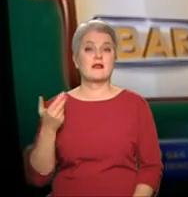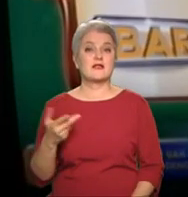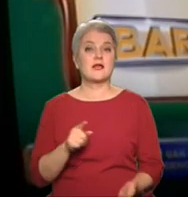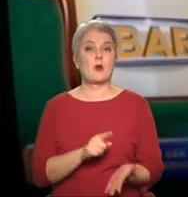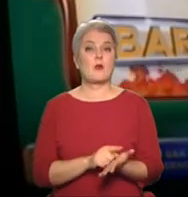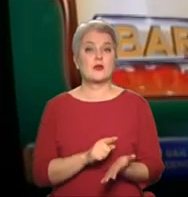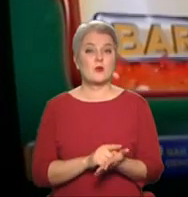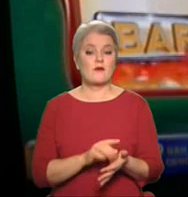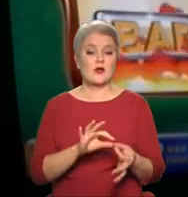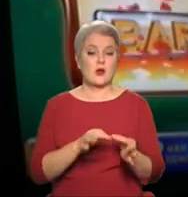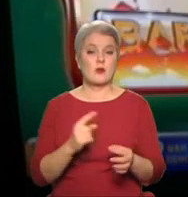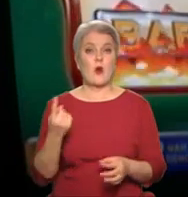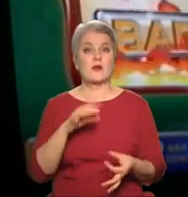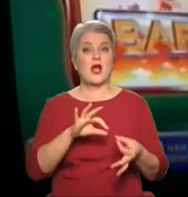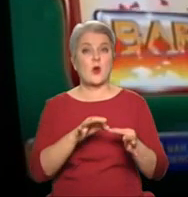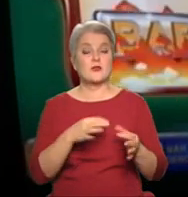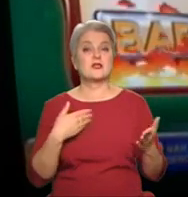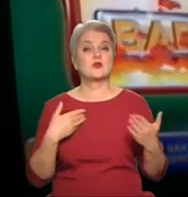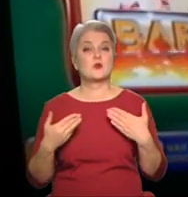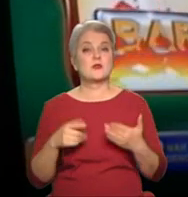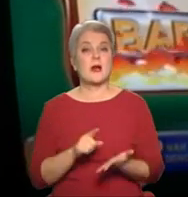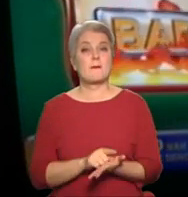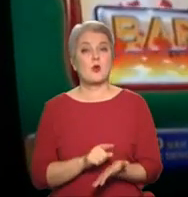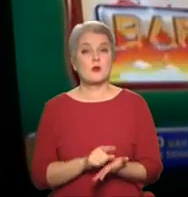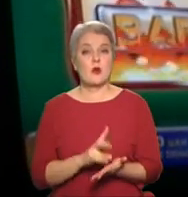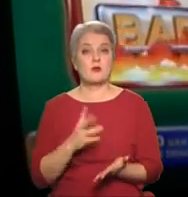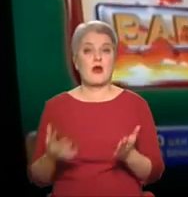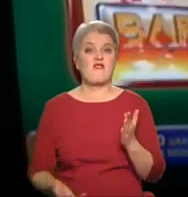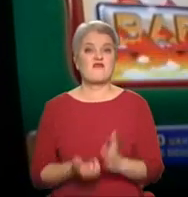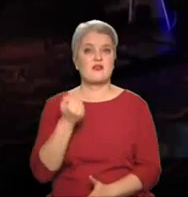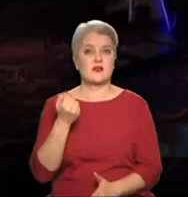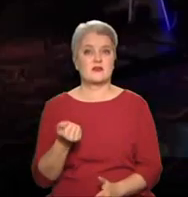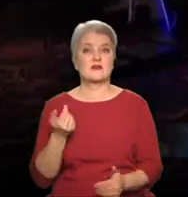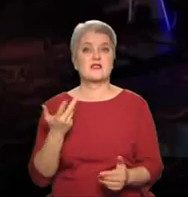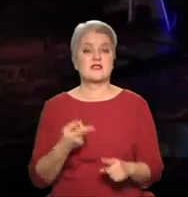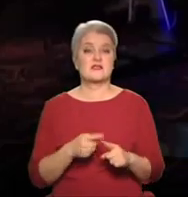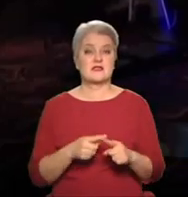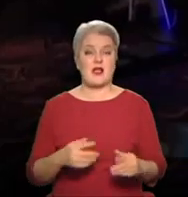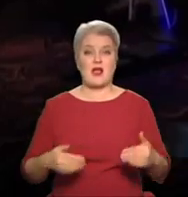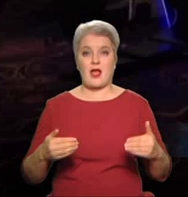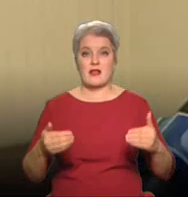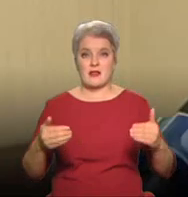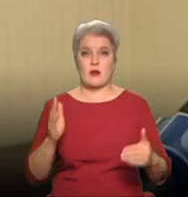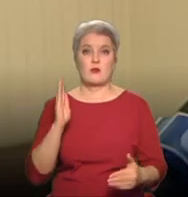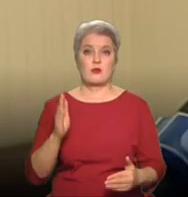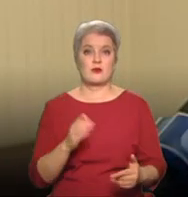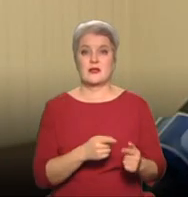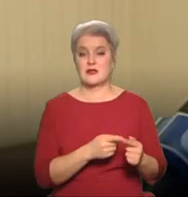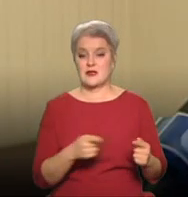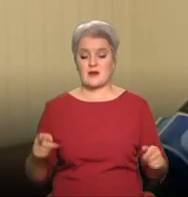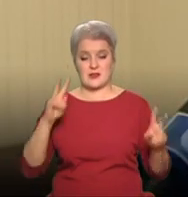колізій. Одна з колізій, вона стосується податку на виграш. Скільки цей етап буде тривати – невідомо. Оператор при всій